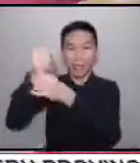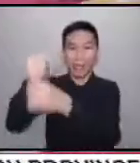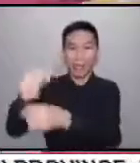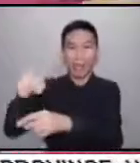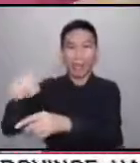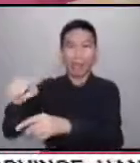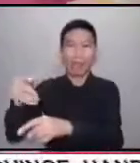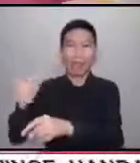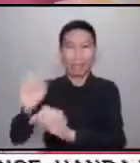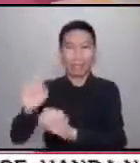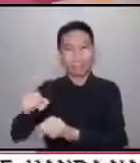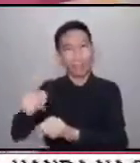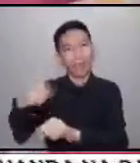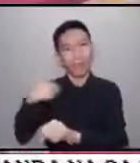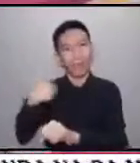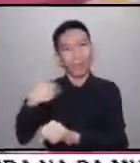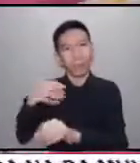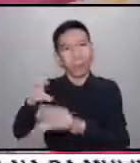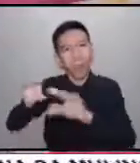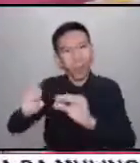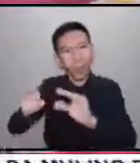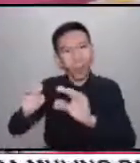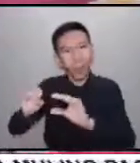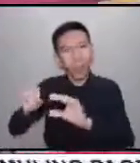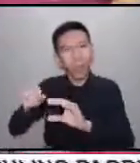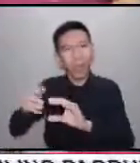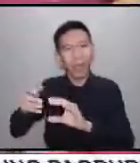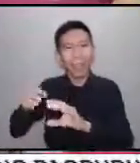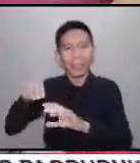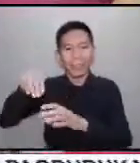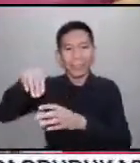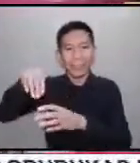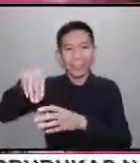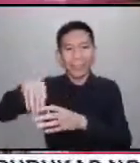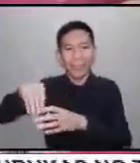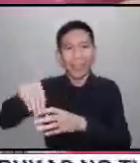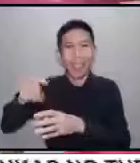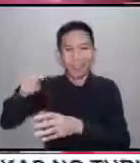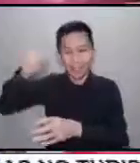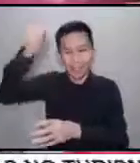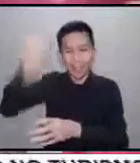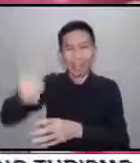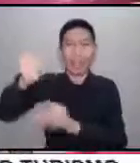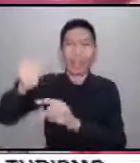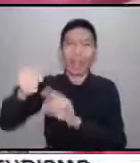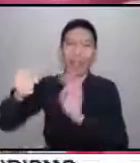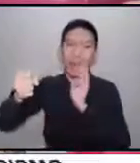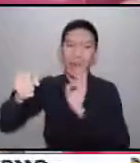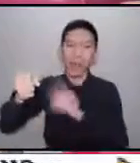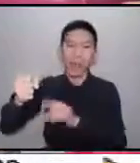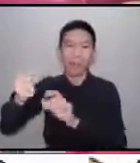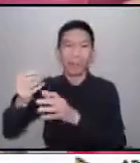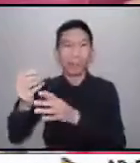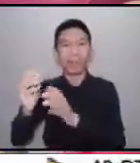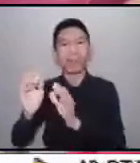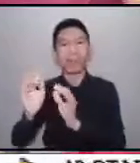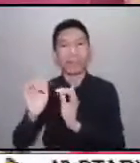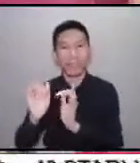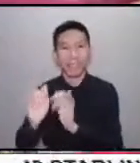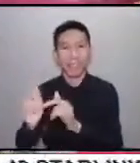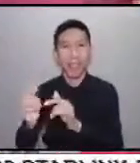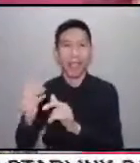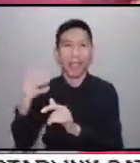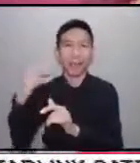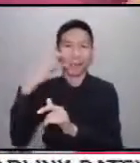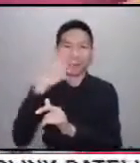tubig para nga yung mga bulaklak naman na mabibili dito ay bubuka pa lang o uusbong pa lang at lalo pang mas gaganda sa February 14.